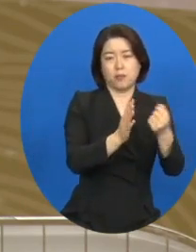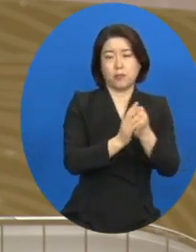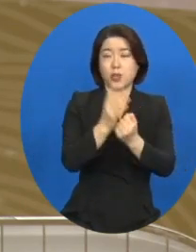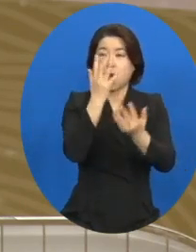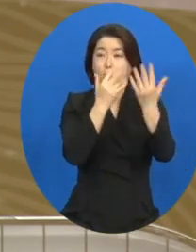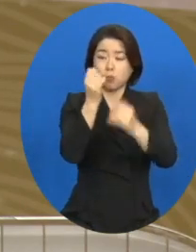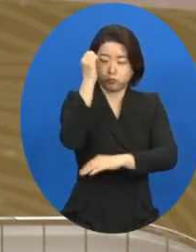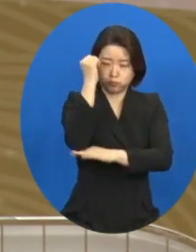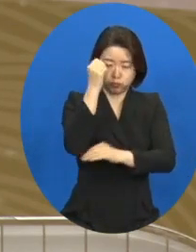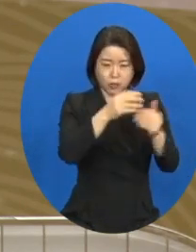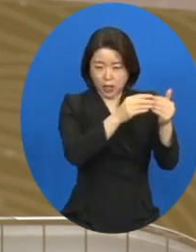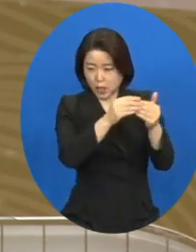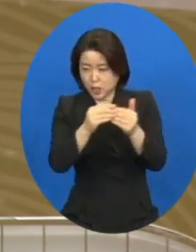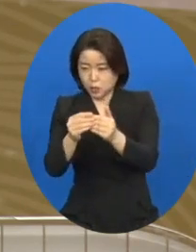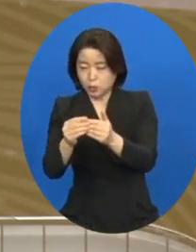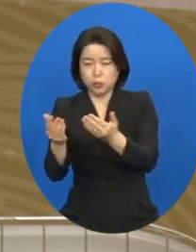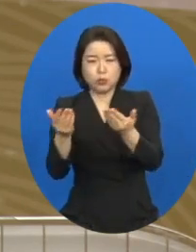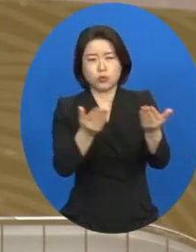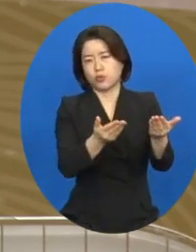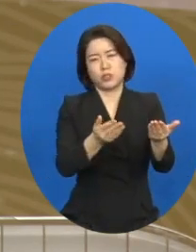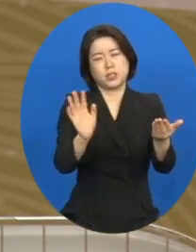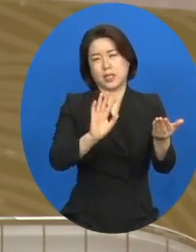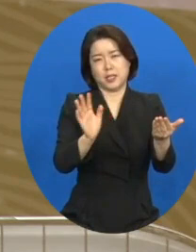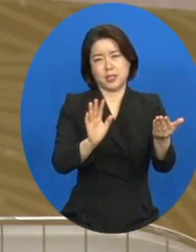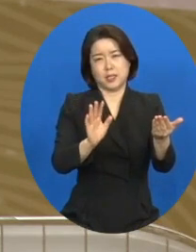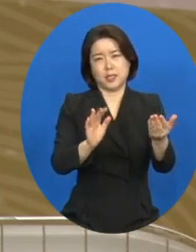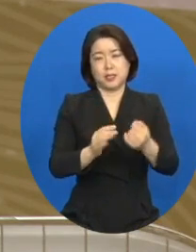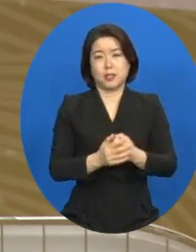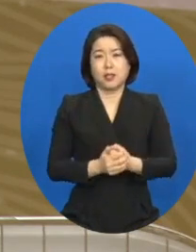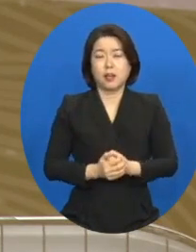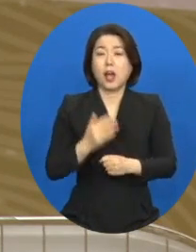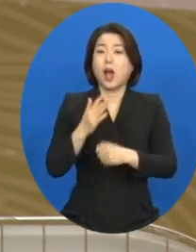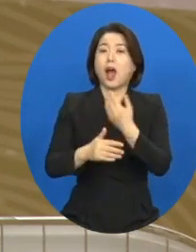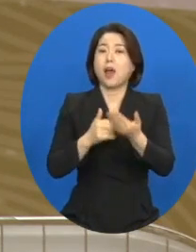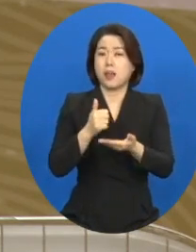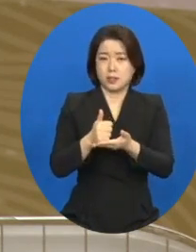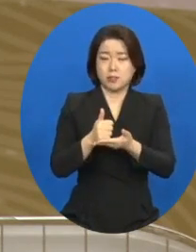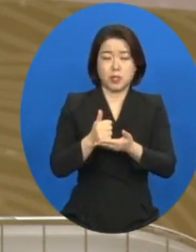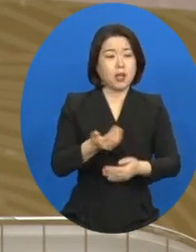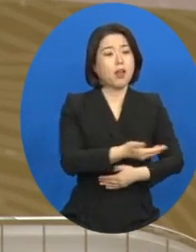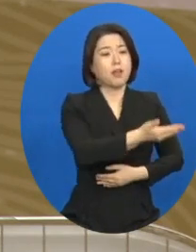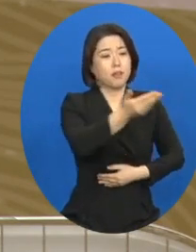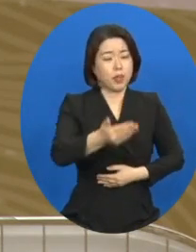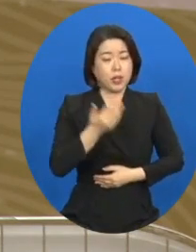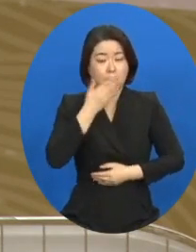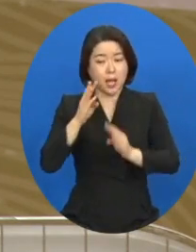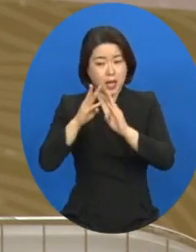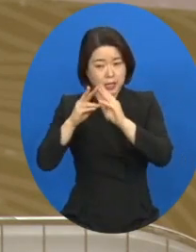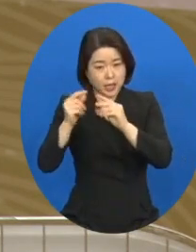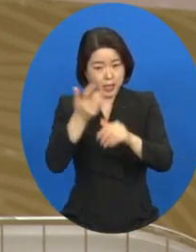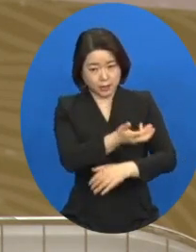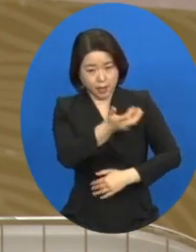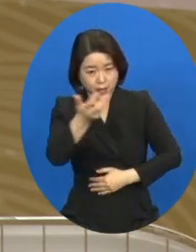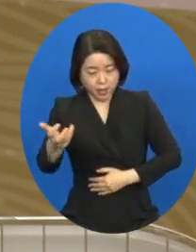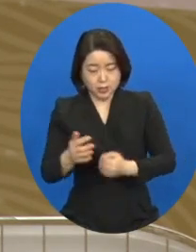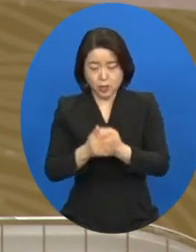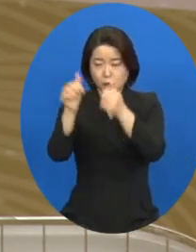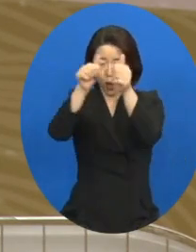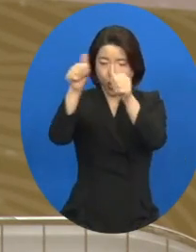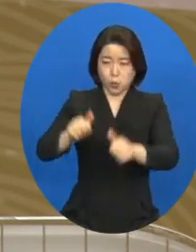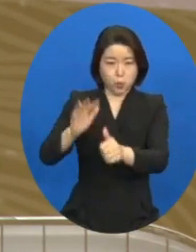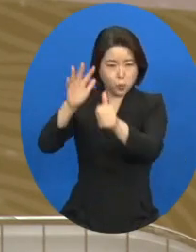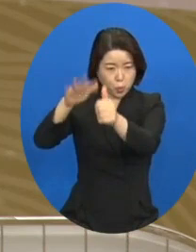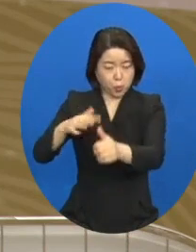구름기둥으로 인도하실 리도 없었죠. 하나님이 너희들이 가나안 땅에 들어가서 우상 숭배하고